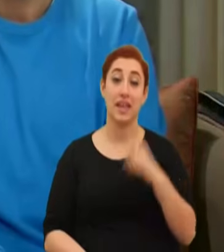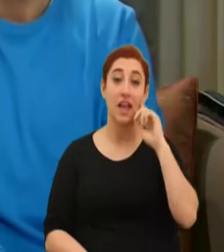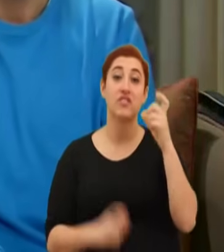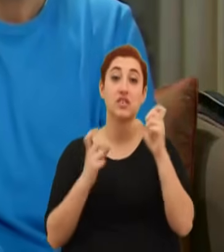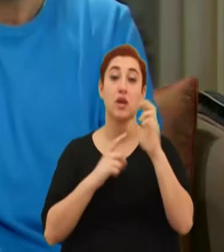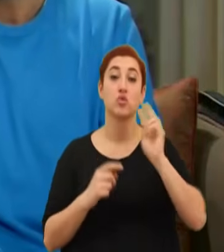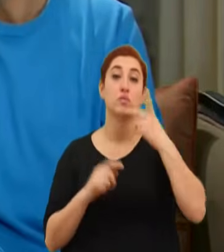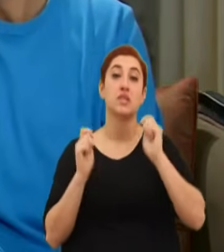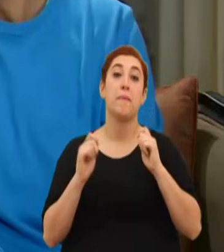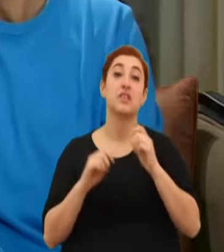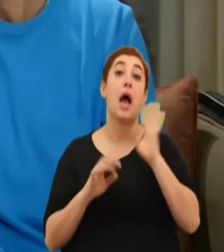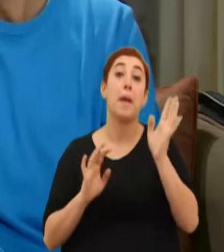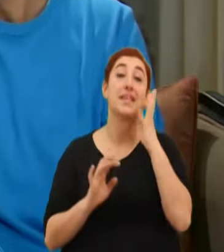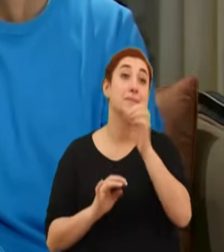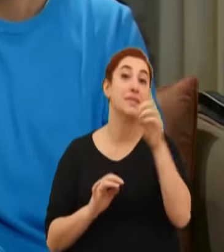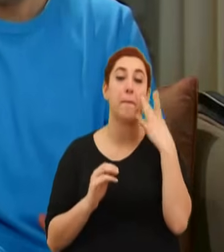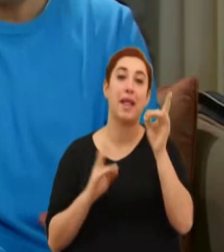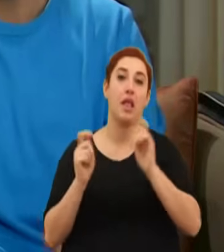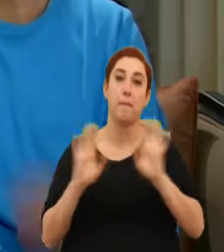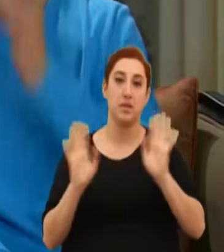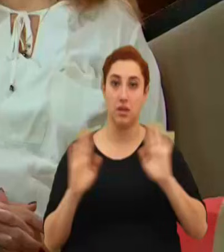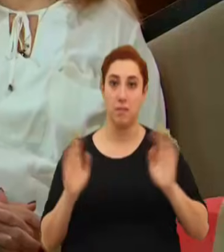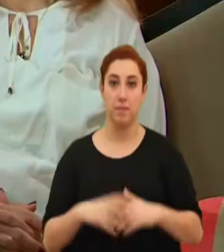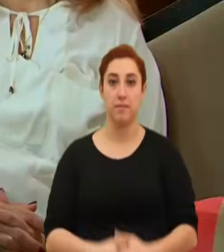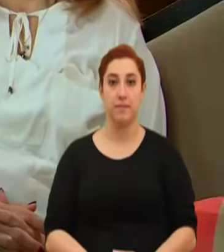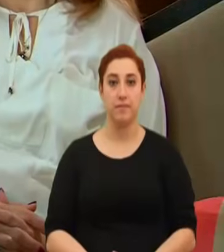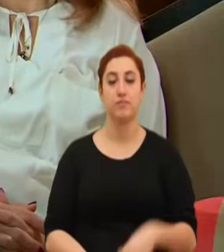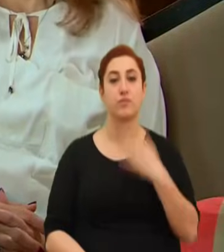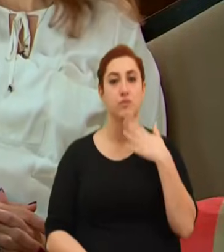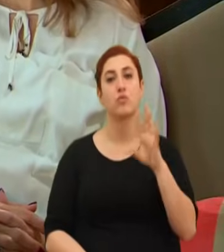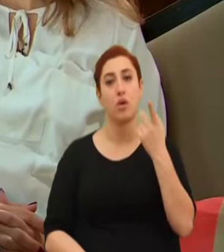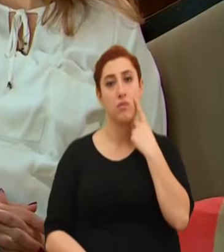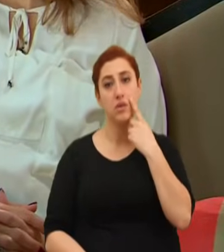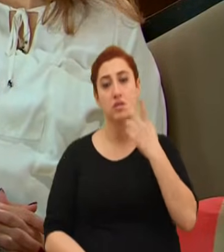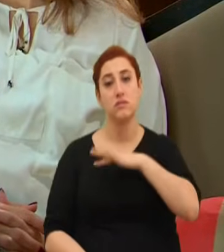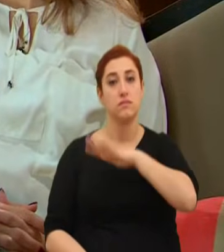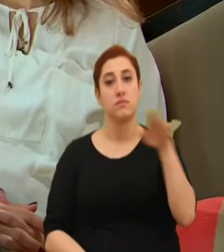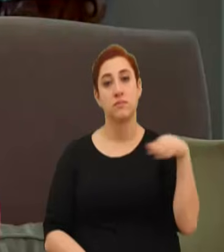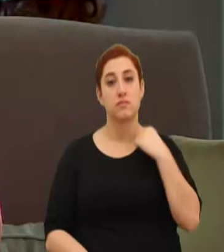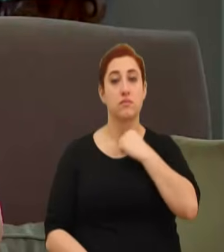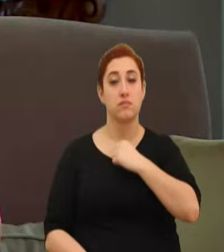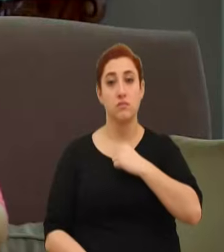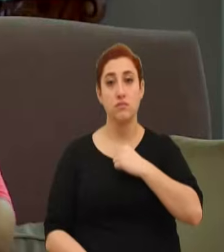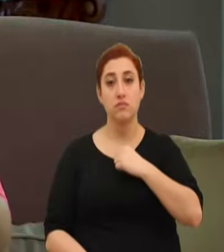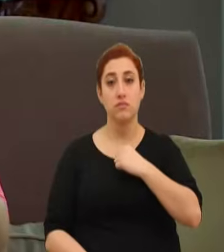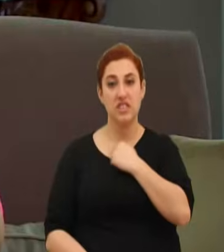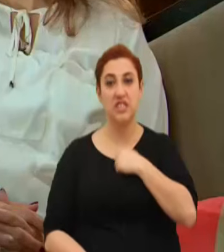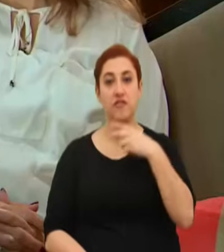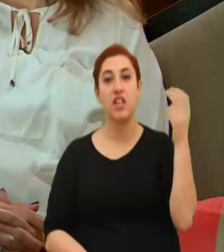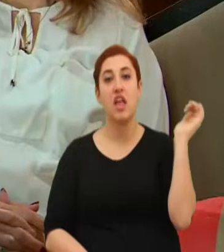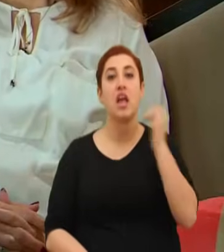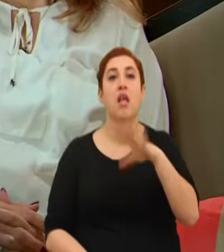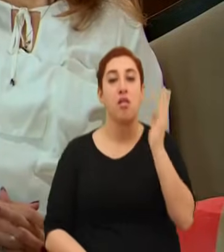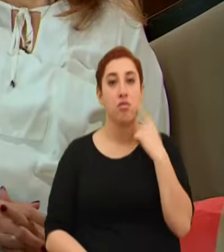Yalnız Sarp sürpriz yapacakmış. Aman ha kimse belli etmesin, tamam mı? Yok ya baksana herkes kızınca villaya bile